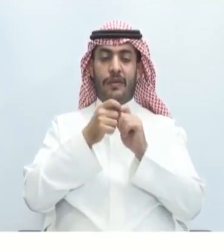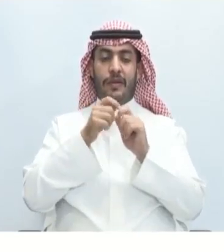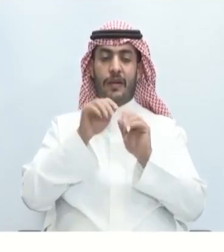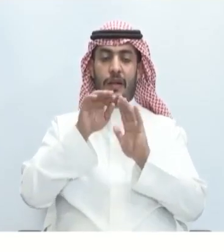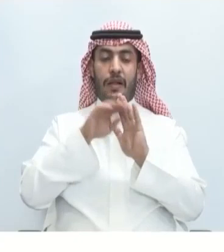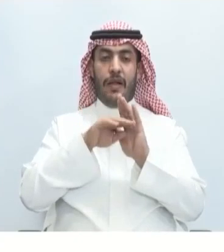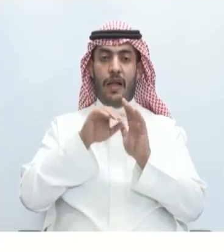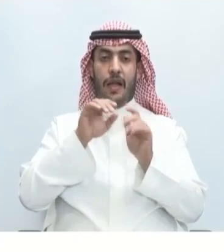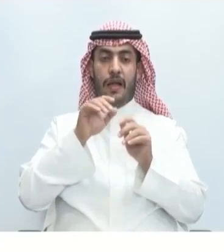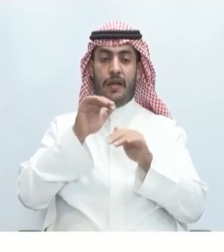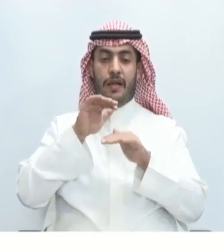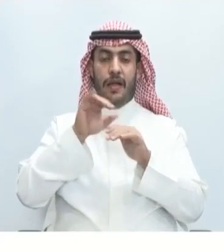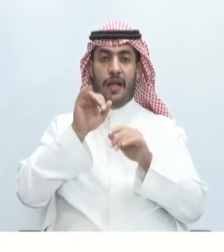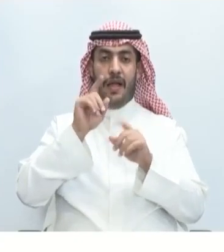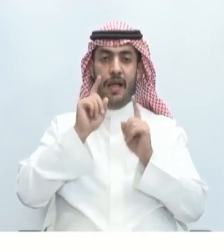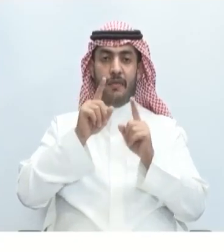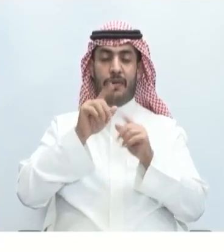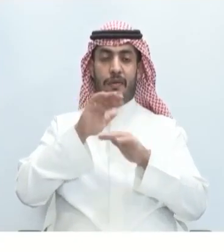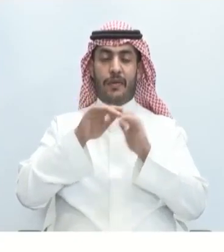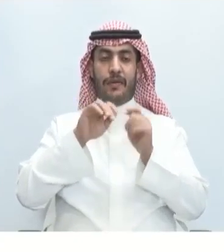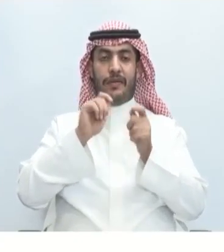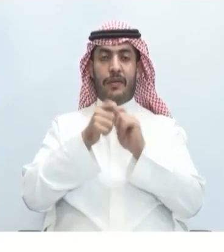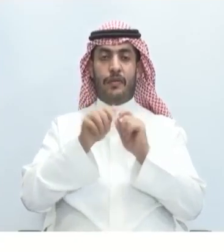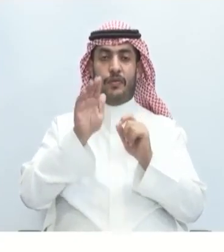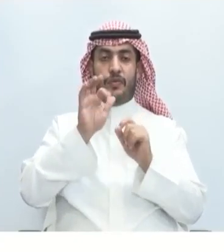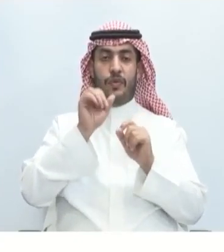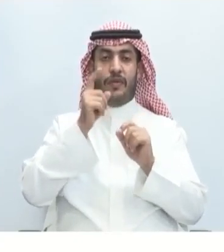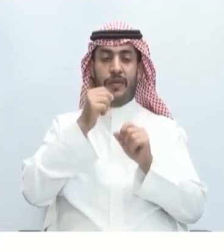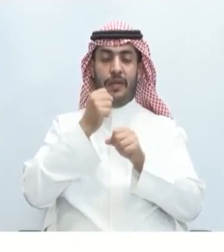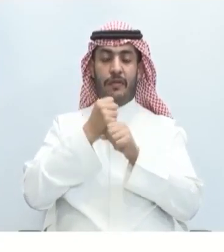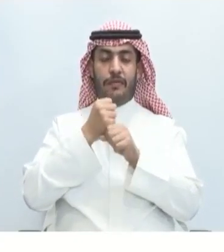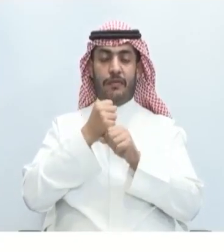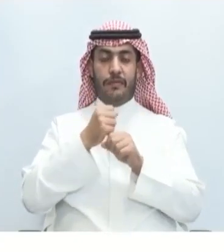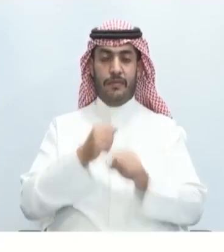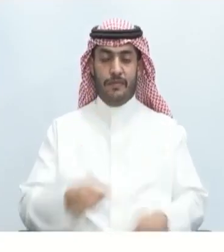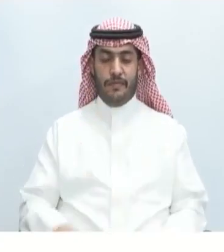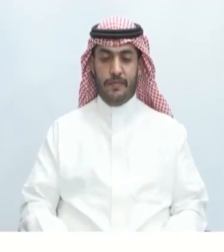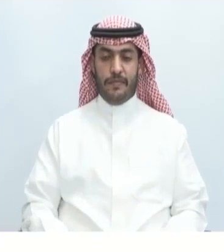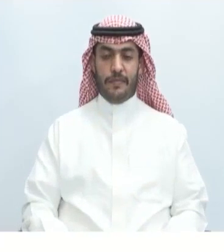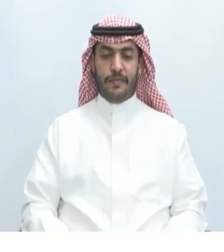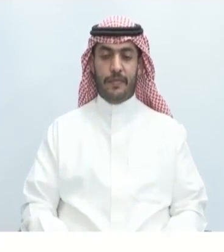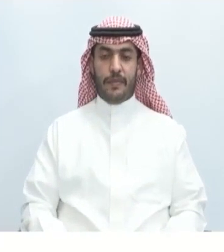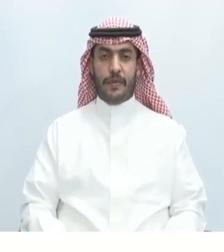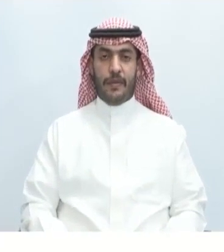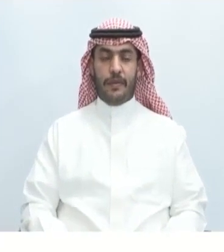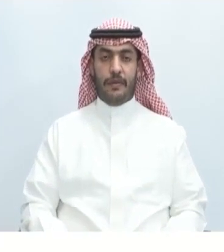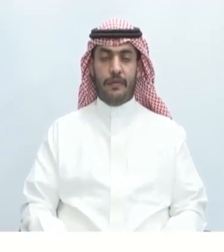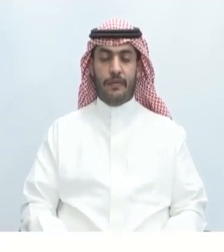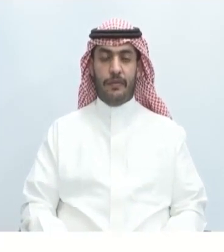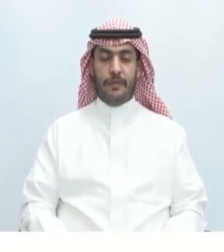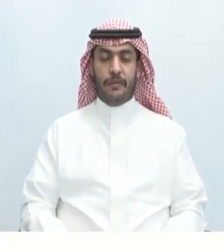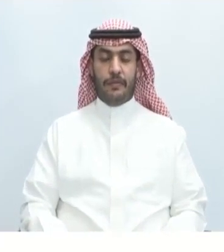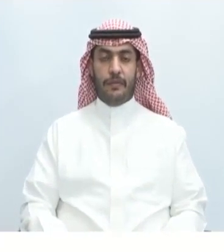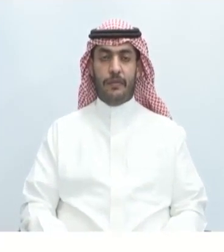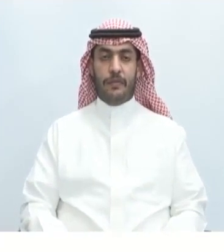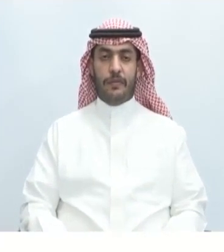اليدوي الى اداه سولفر الى اداه سولفر نحن ذكرنا عملنا يدويا نلاحظ ان